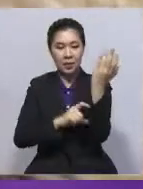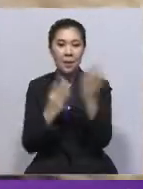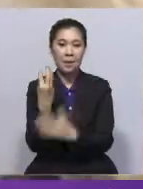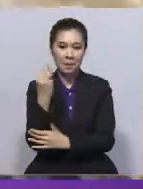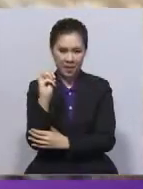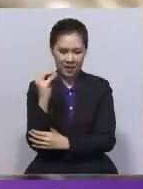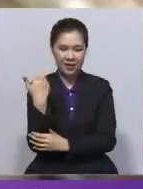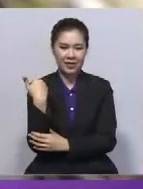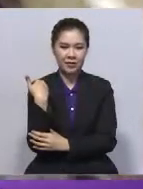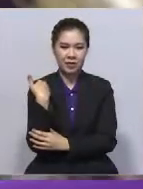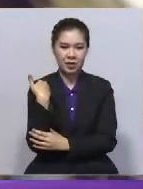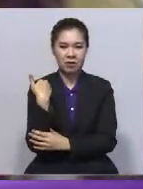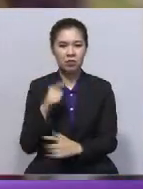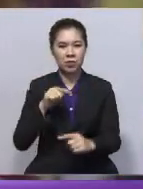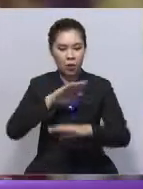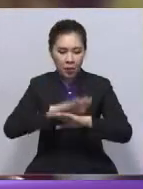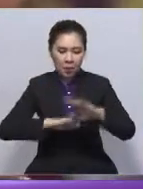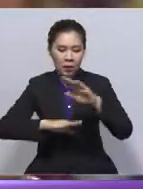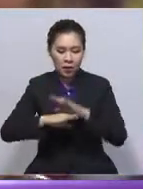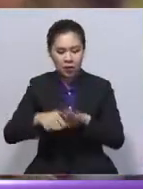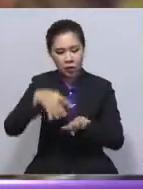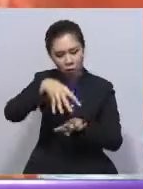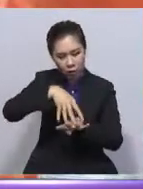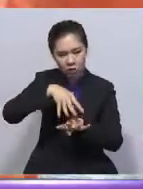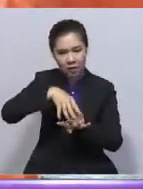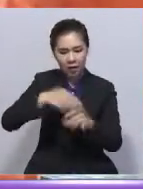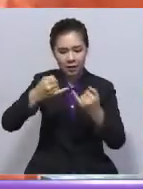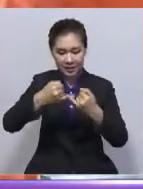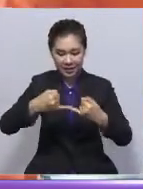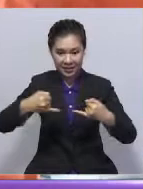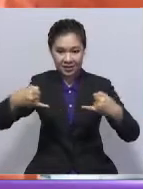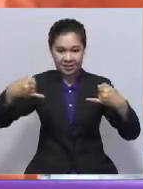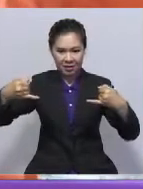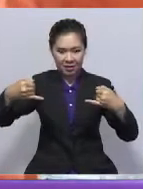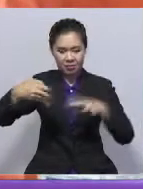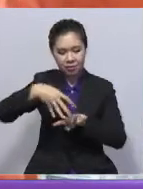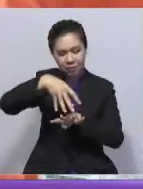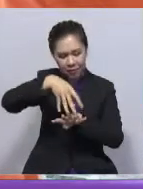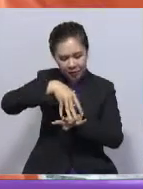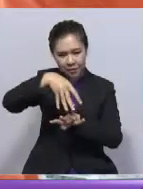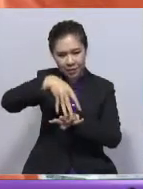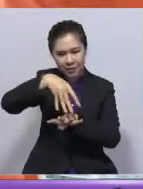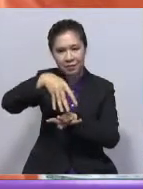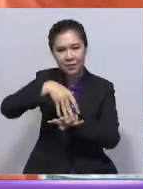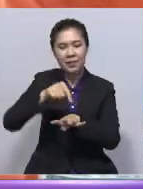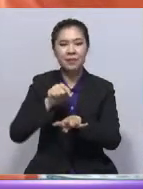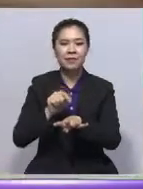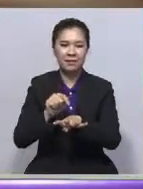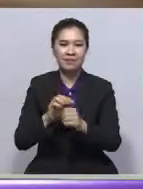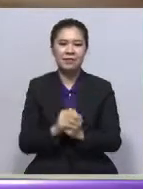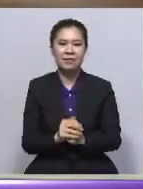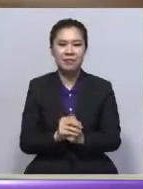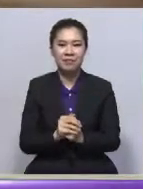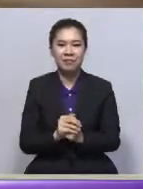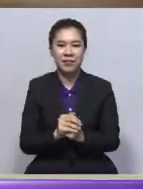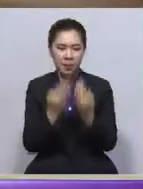จักสานนั้นต้องใช้ความปราณีตในการนำเส้นตอกที่จักสานไม้ไผ่เป็นเส้นเล็กๆนำมาสานเป็น